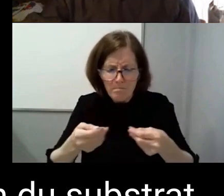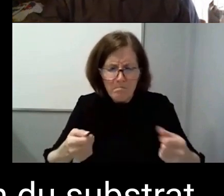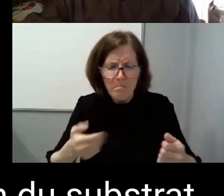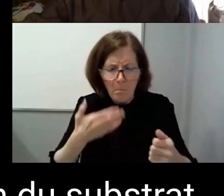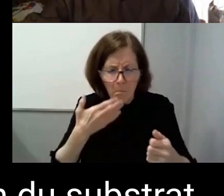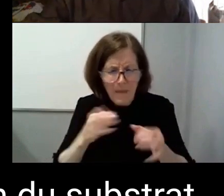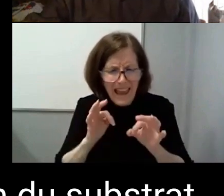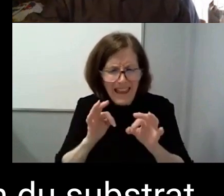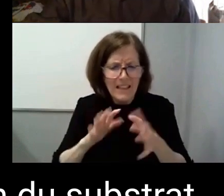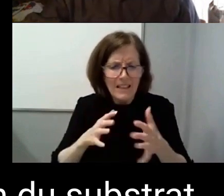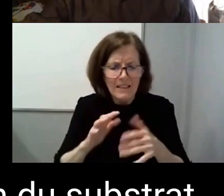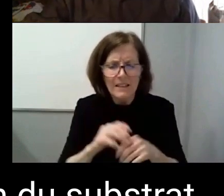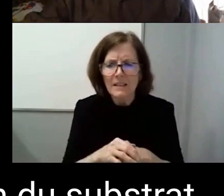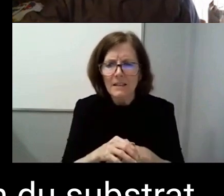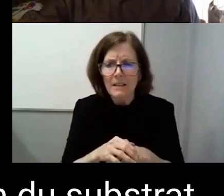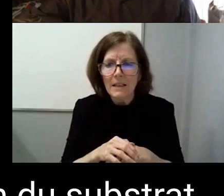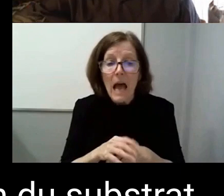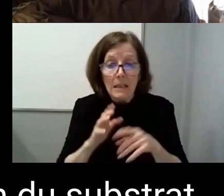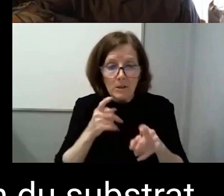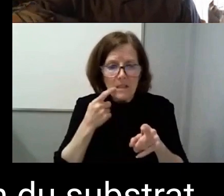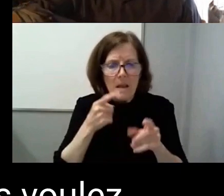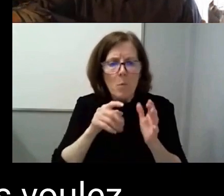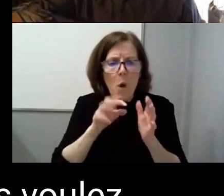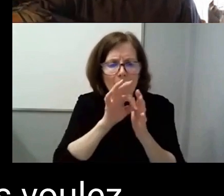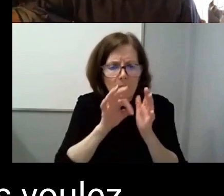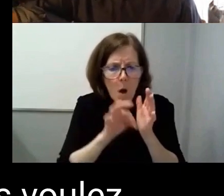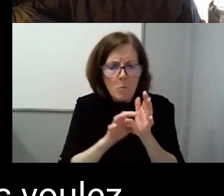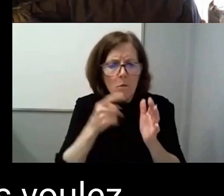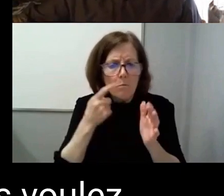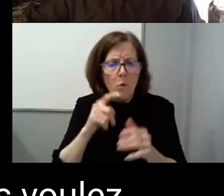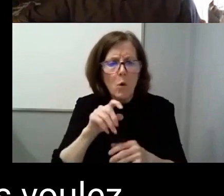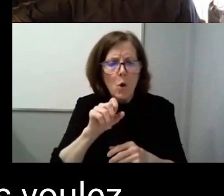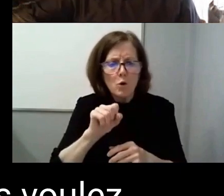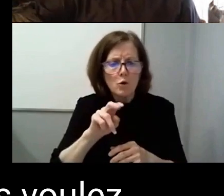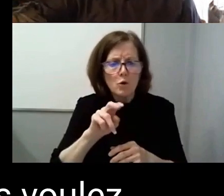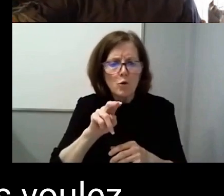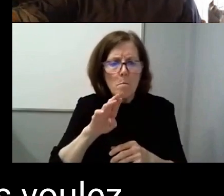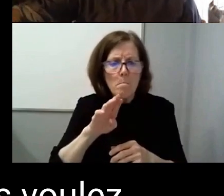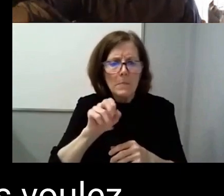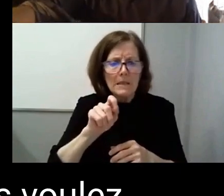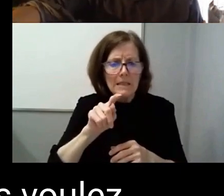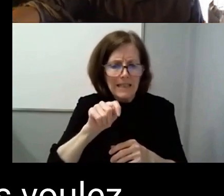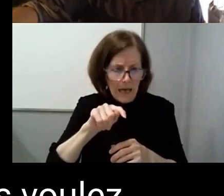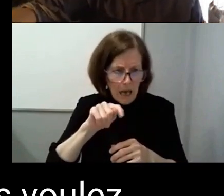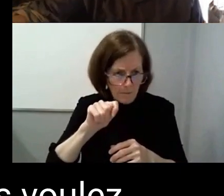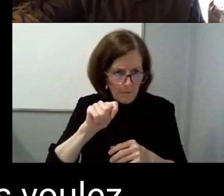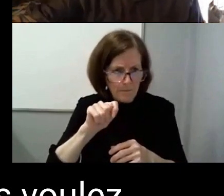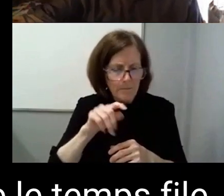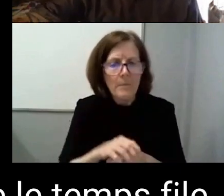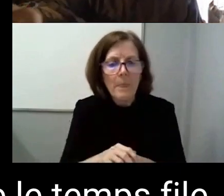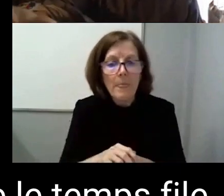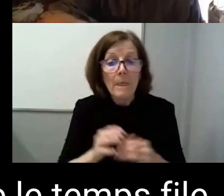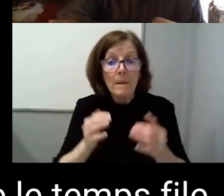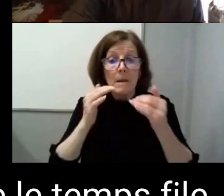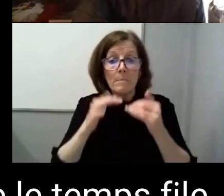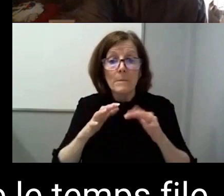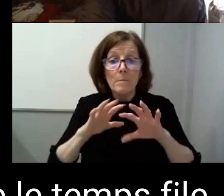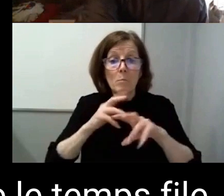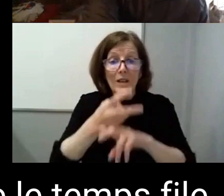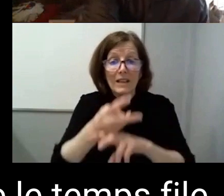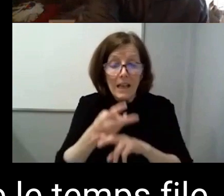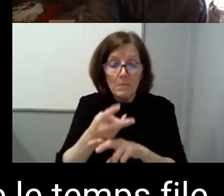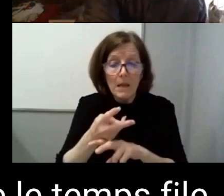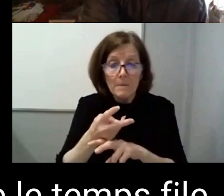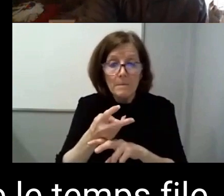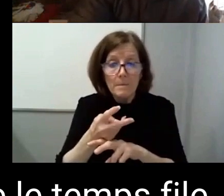Et ça, c'est un peu pour la formulation du substrat. Puis ensuite, pour le traitement, si vous voulez, il y a ces notions-là qui